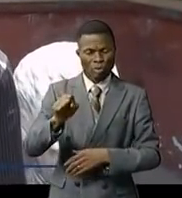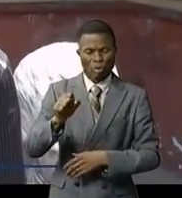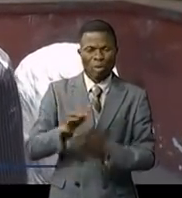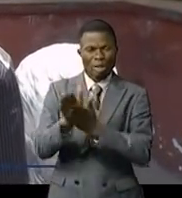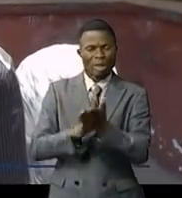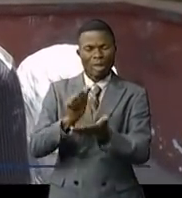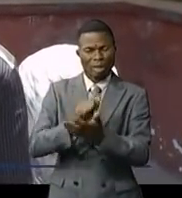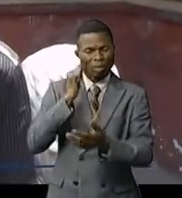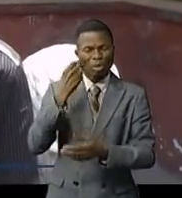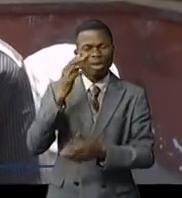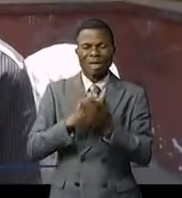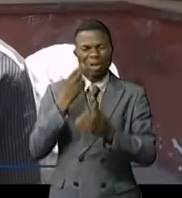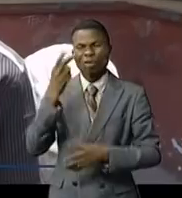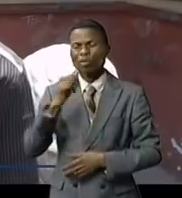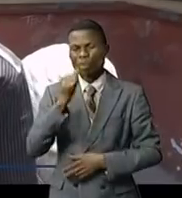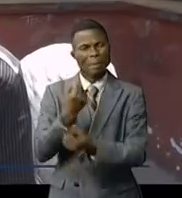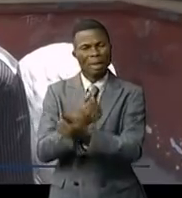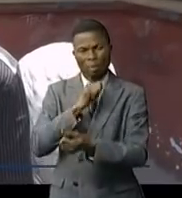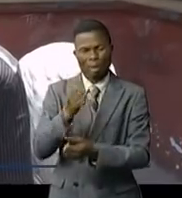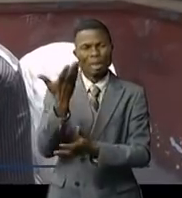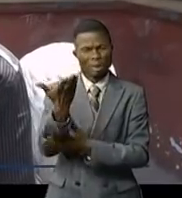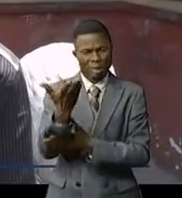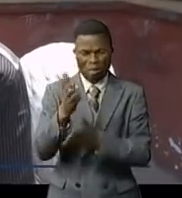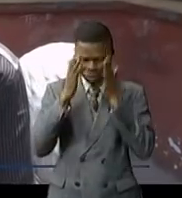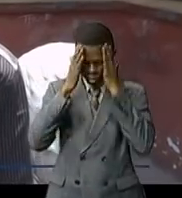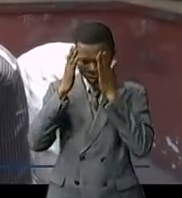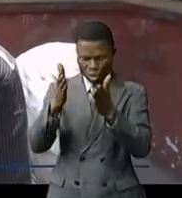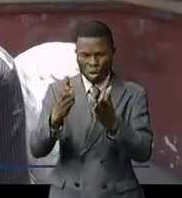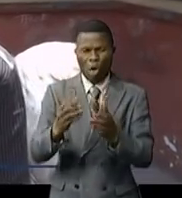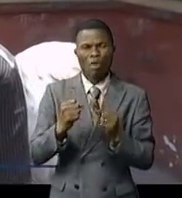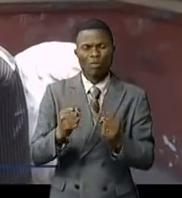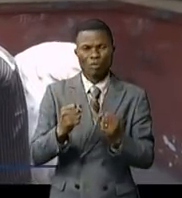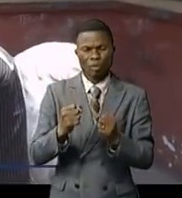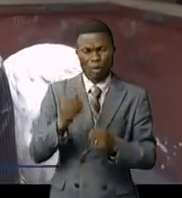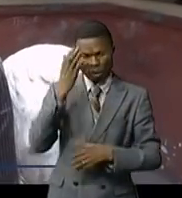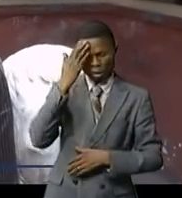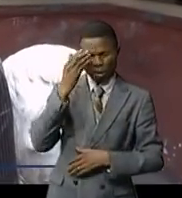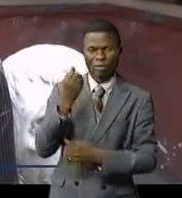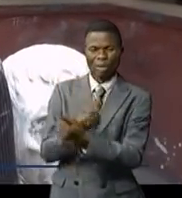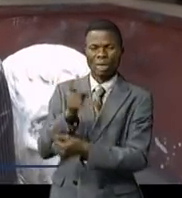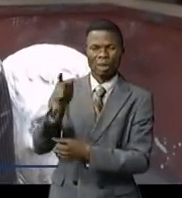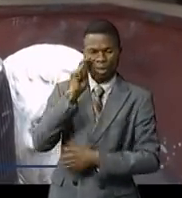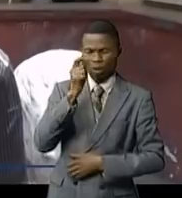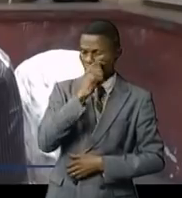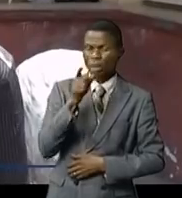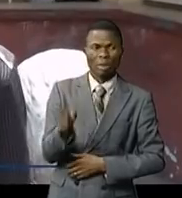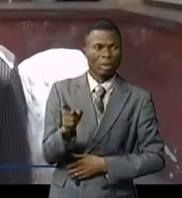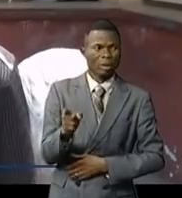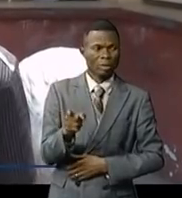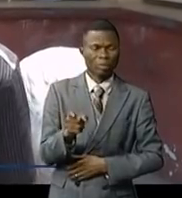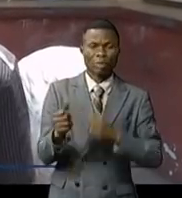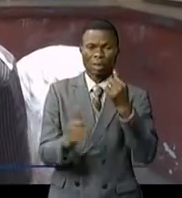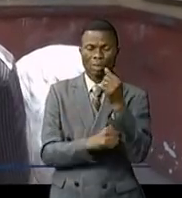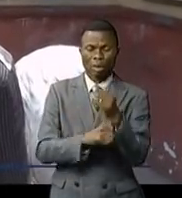ne comprend rien par rapport à ça. Cependant, ça nécessite un certain respect à la personne qui l'utilise. Les